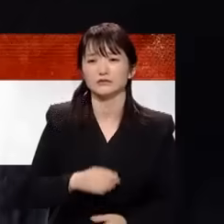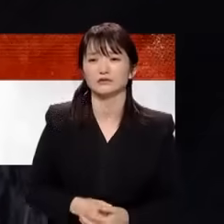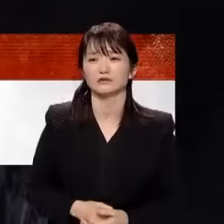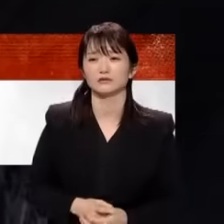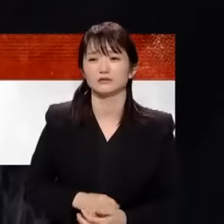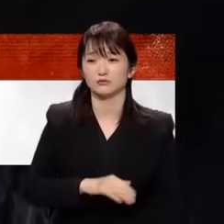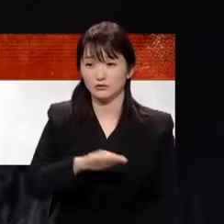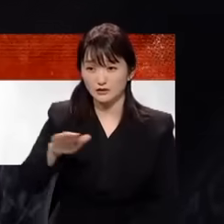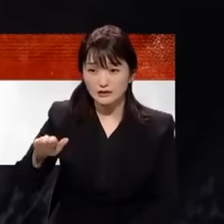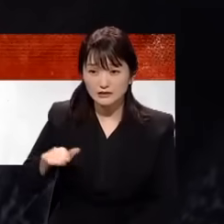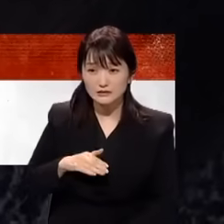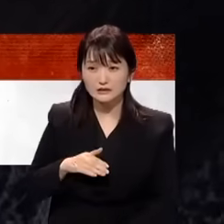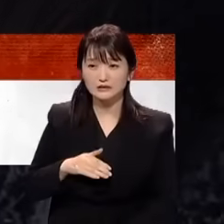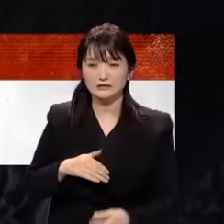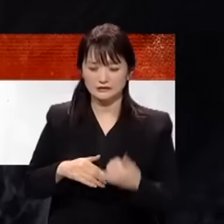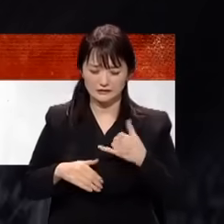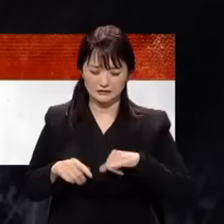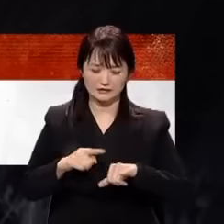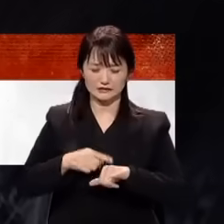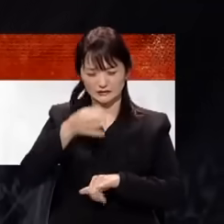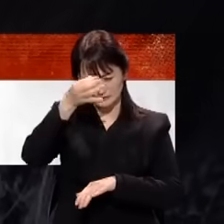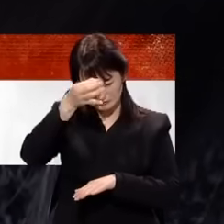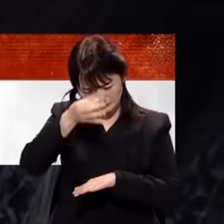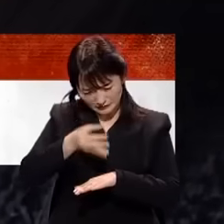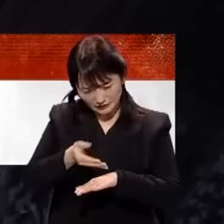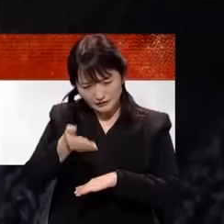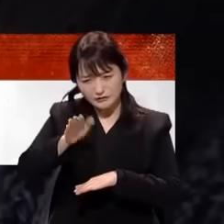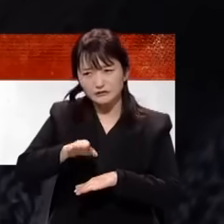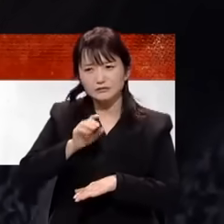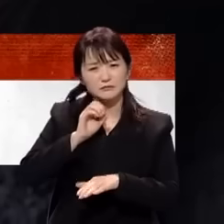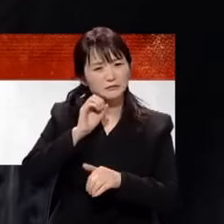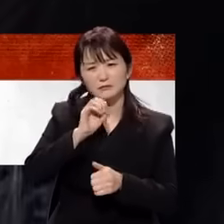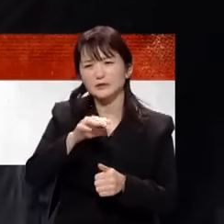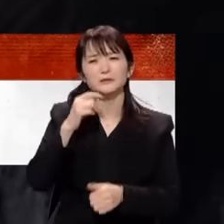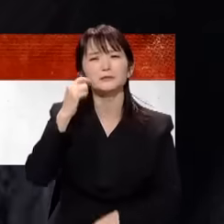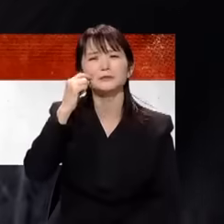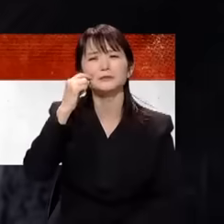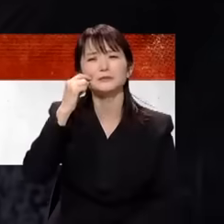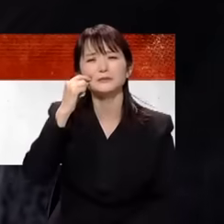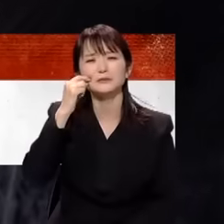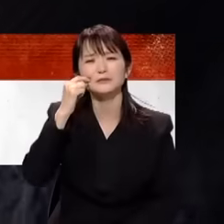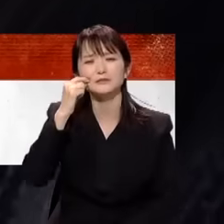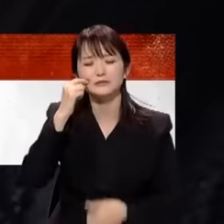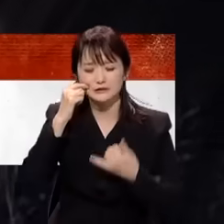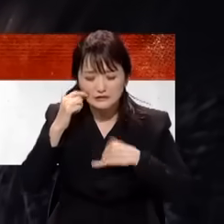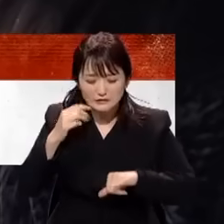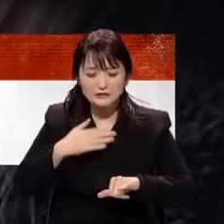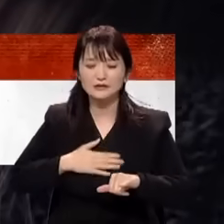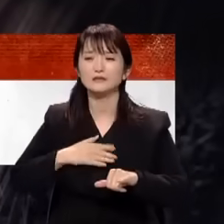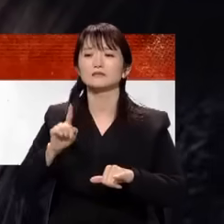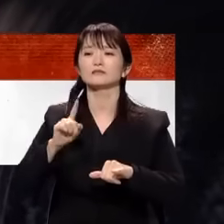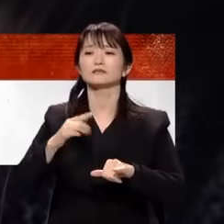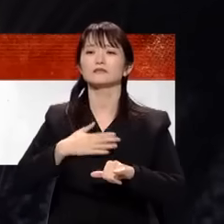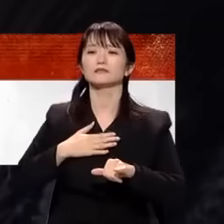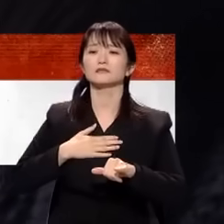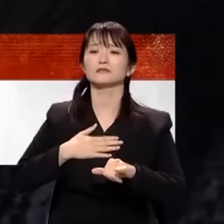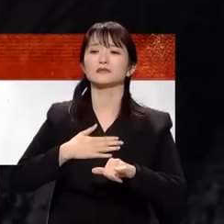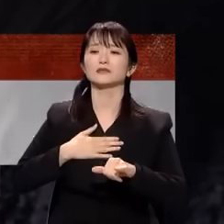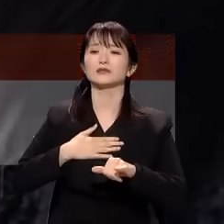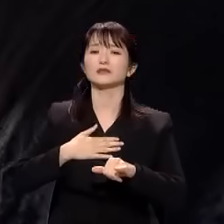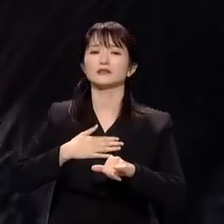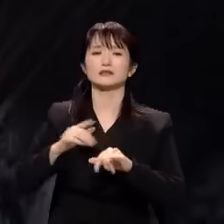그래서 우리 애들한테는 미안하지만 말 못해 애들이 알면 나를 못 사를